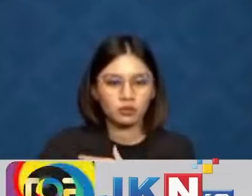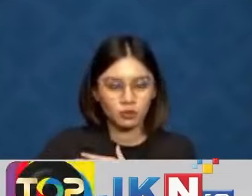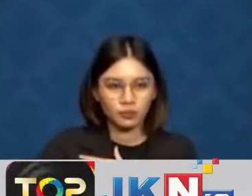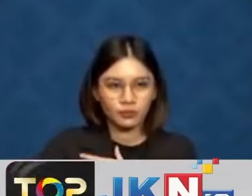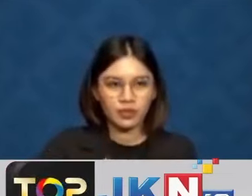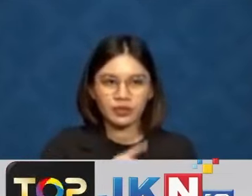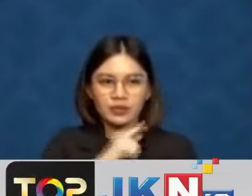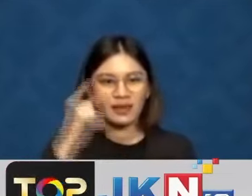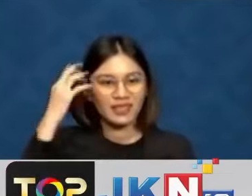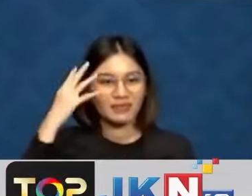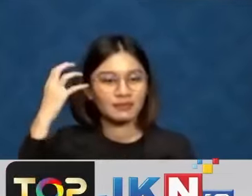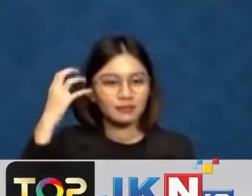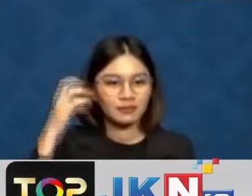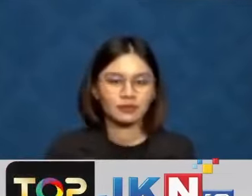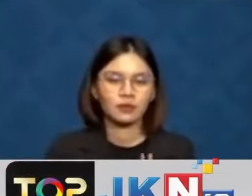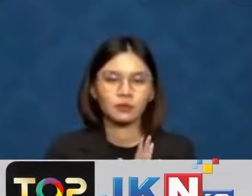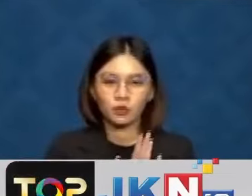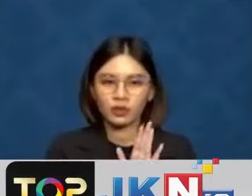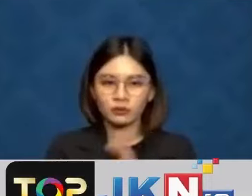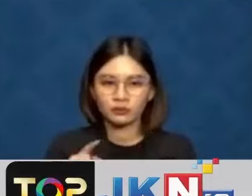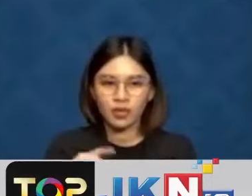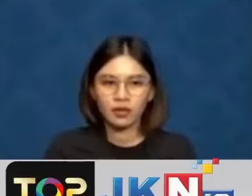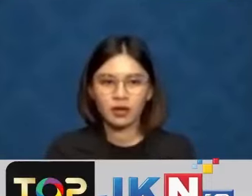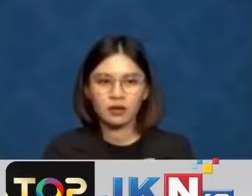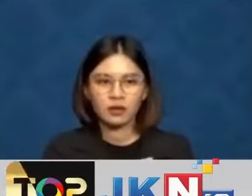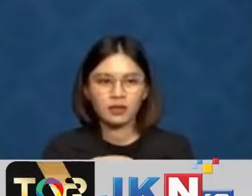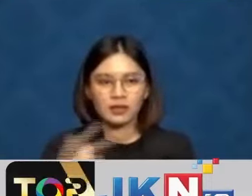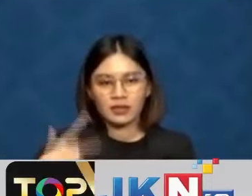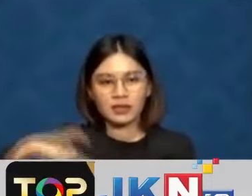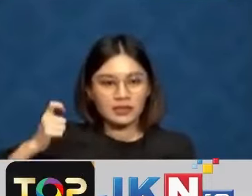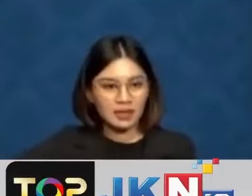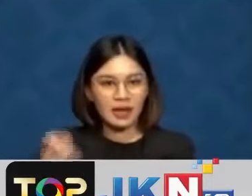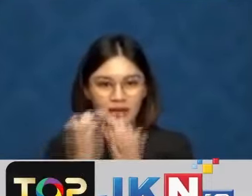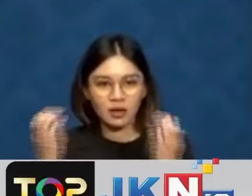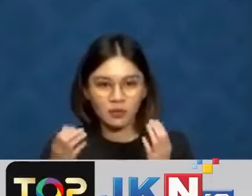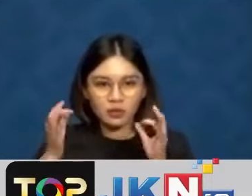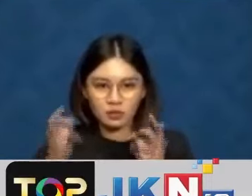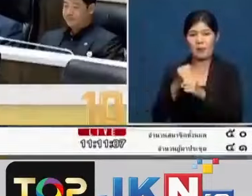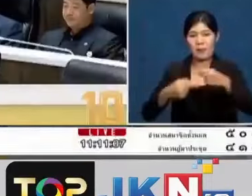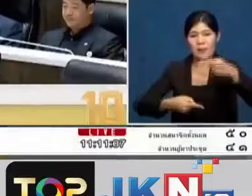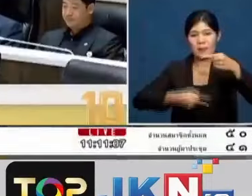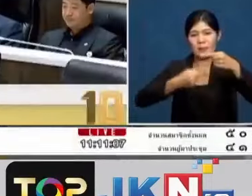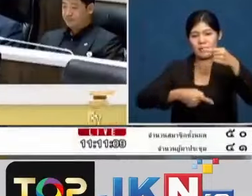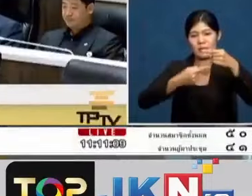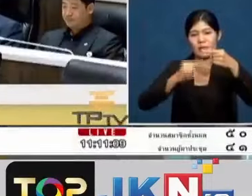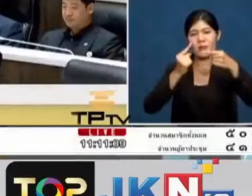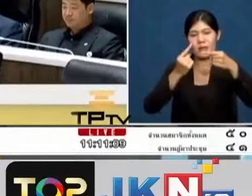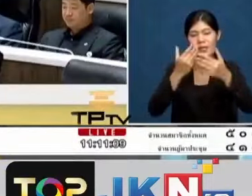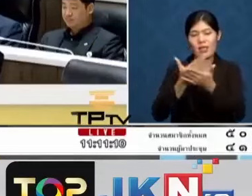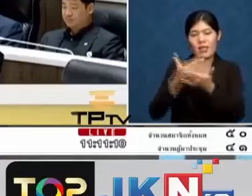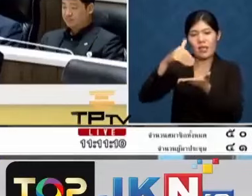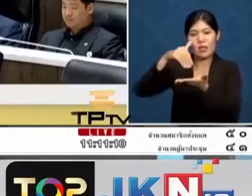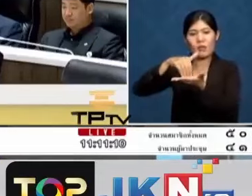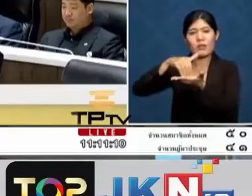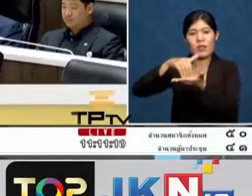านึกไม่ออกครับผมยกตัวอย่างง่ายๆครับถ้าศาลรัฐธรรมนูญตัดสินให้ยุบพรรคครับนี่แหละครับ